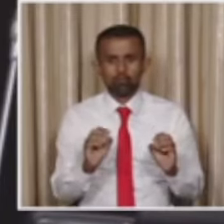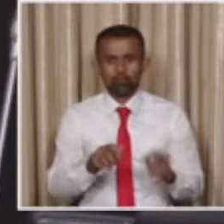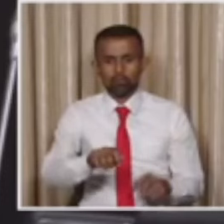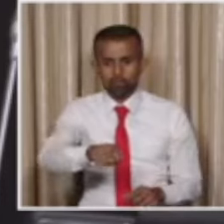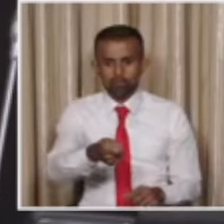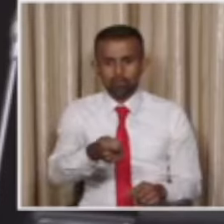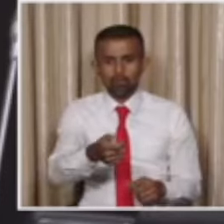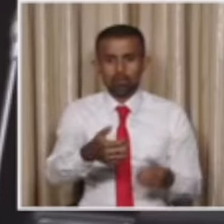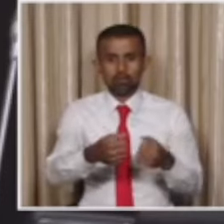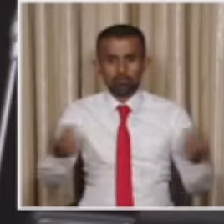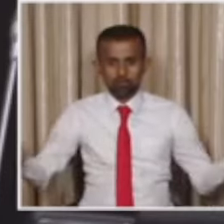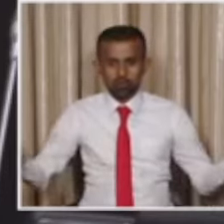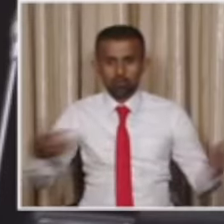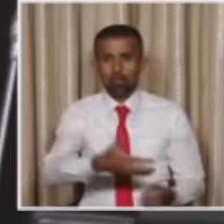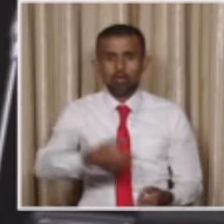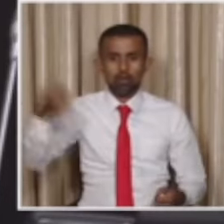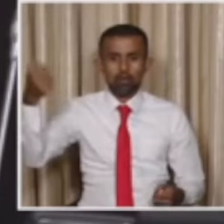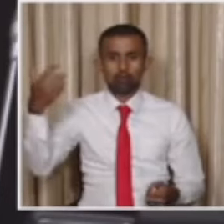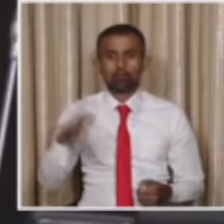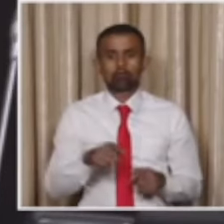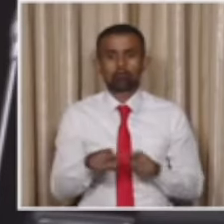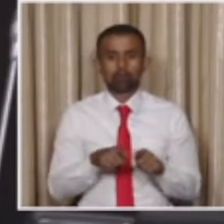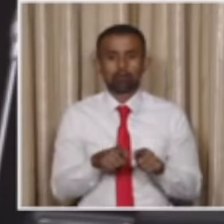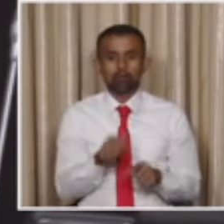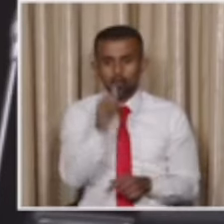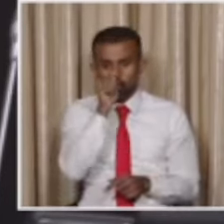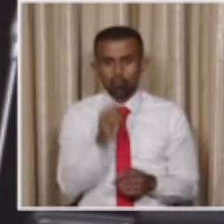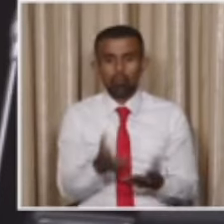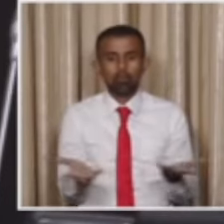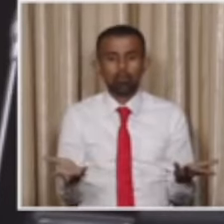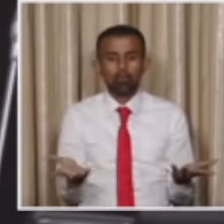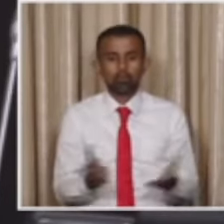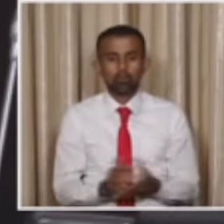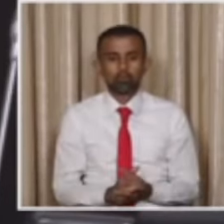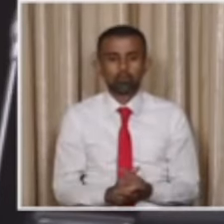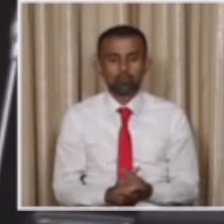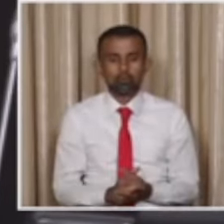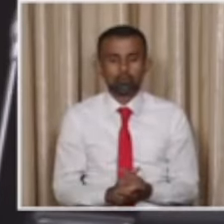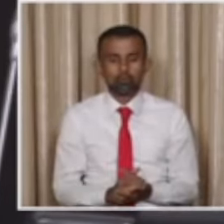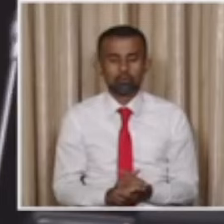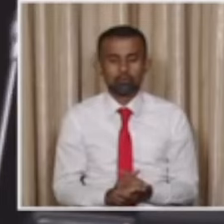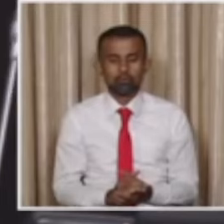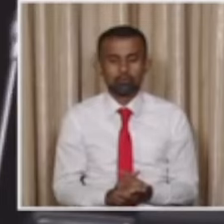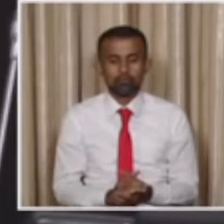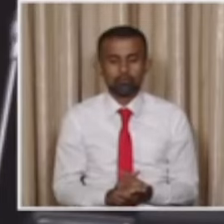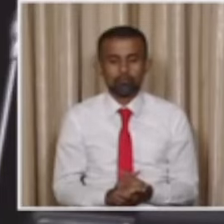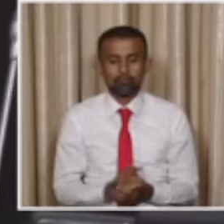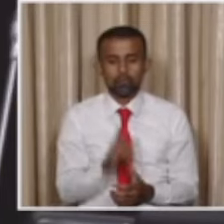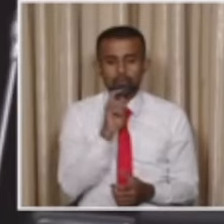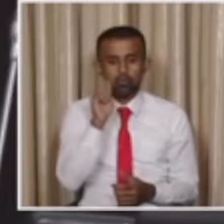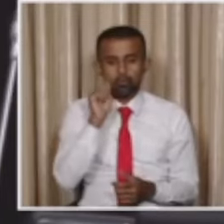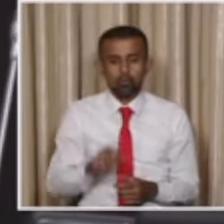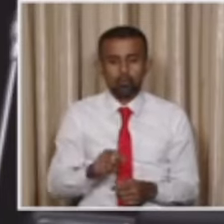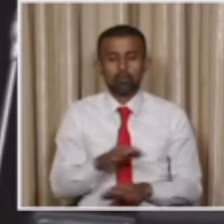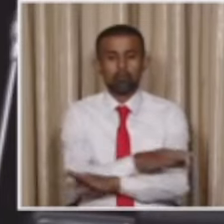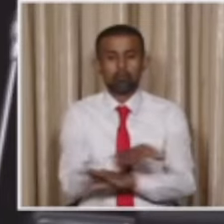දාලා ඇරලා තමයි අරන් ගිහින් තියෙන්නේ කියලා. කොහෙද හොරකම් වෙන්නේ? එතකොට ඒ විනිසුරුවරයා මොකක්ද ගත්ත